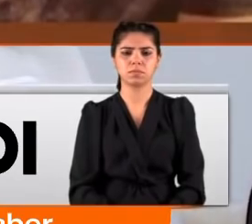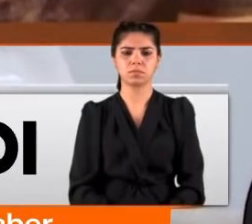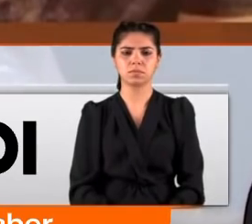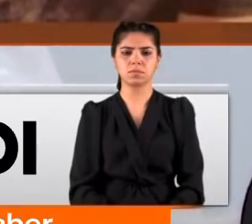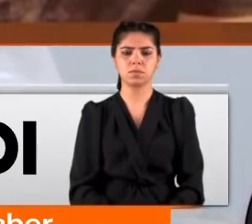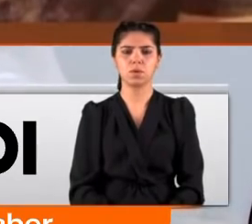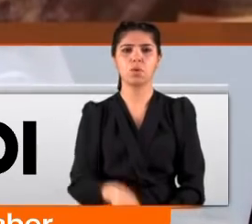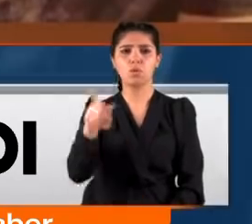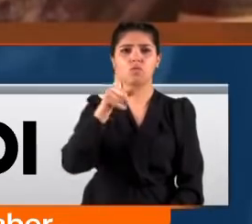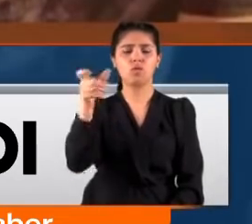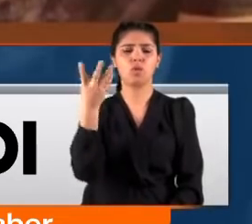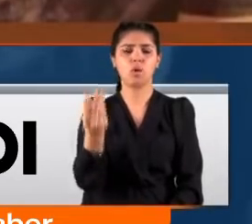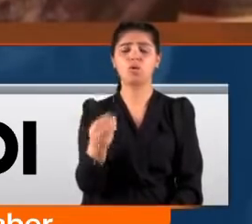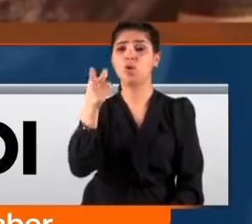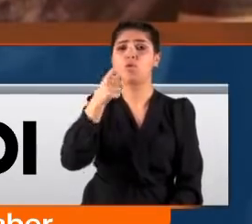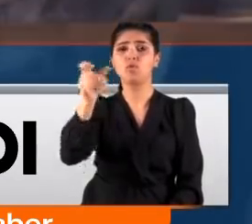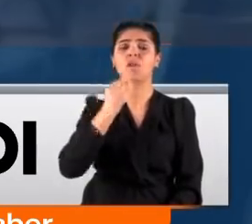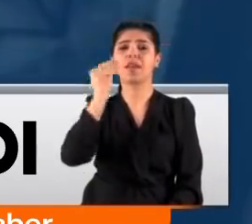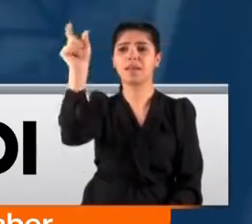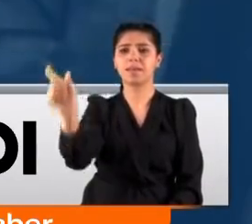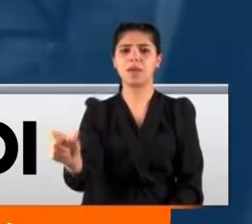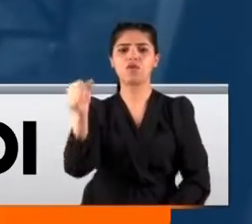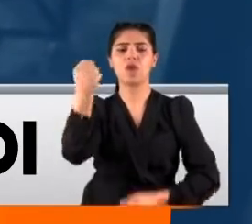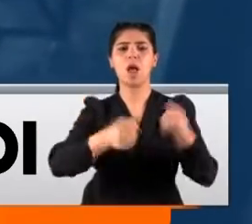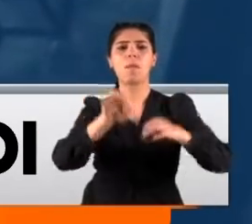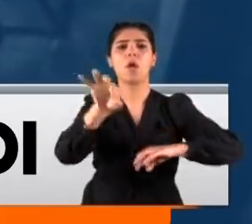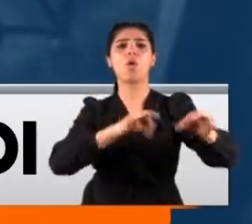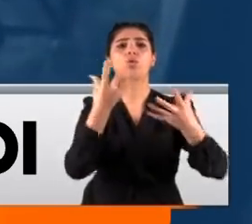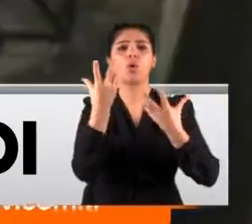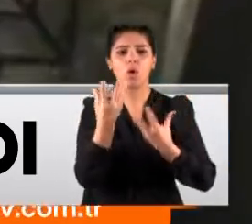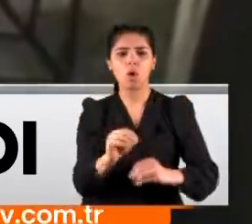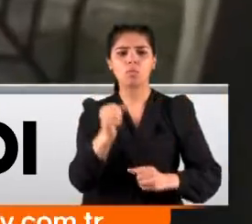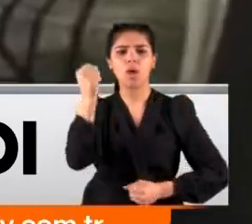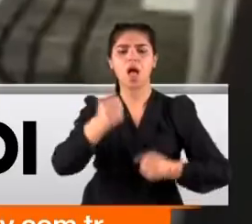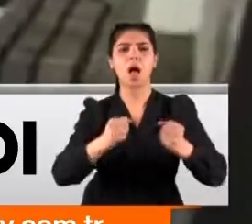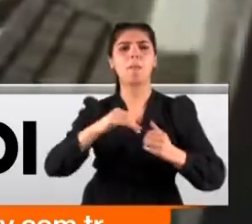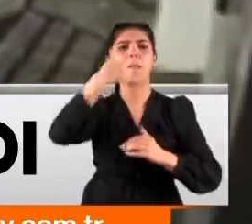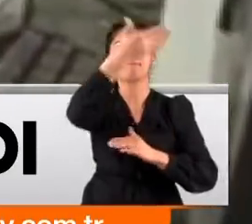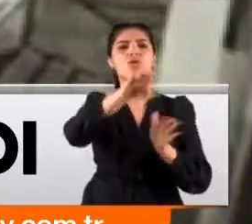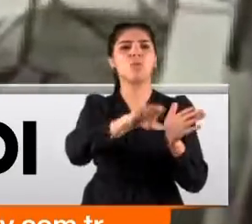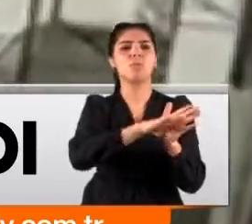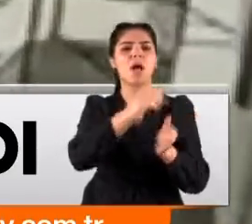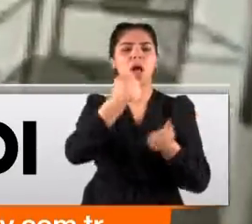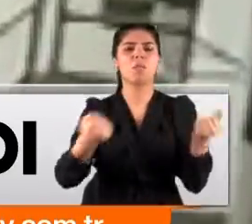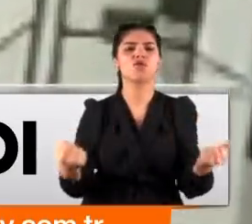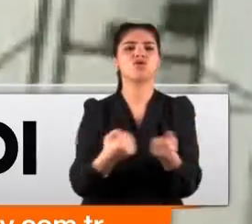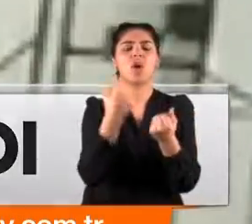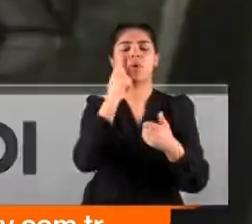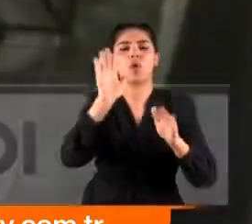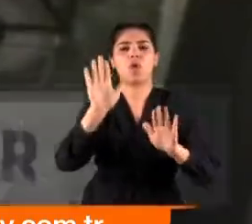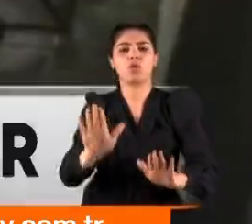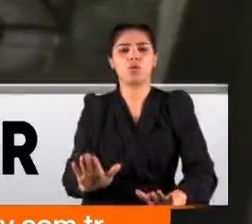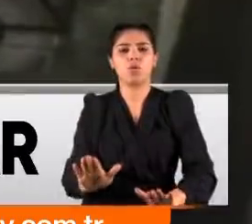Sonra vurulmuştu orada. Vurulan genç direksiyon hakimiyetini kaybedince araç park halindeki diğer arabalara çarparak